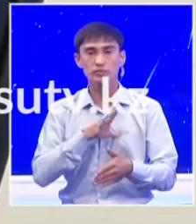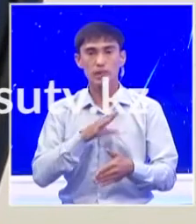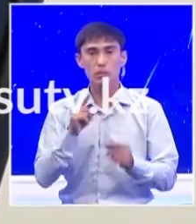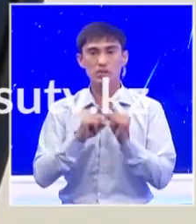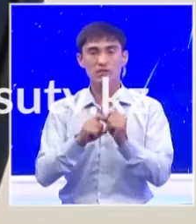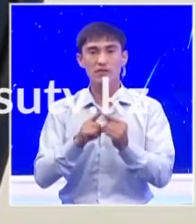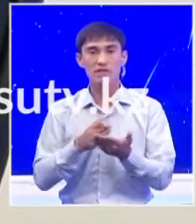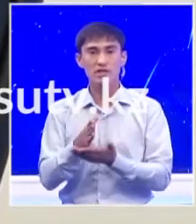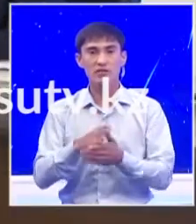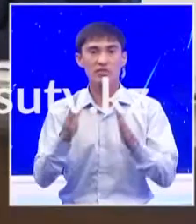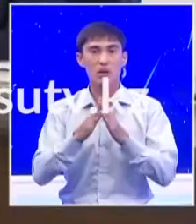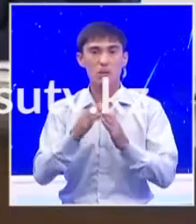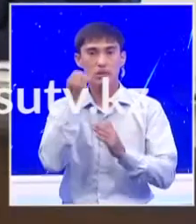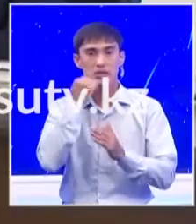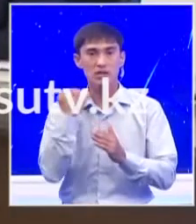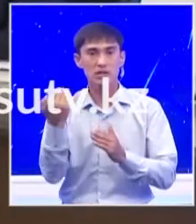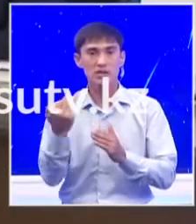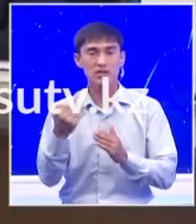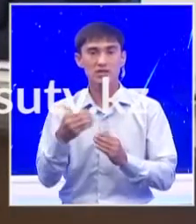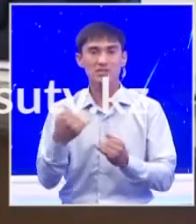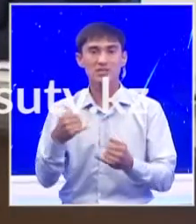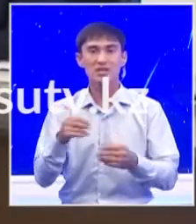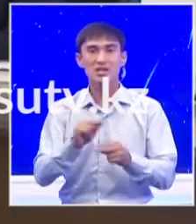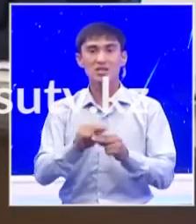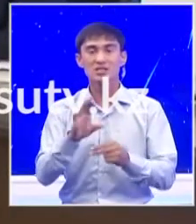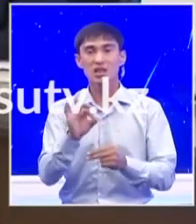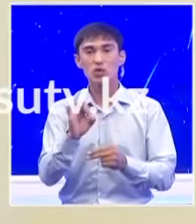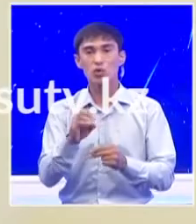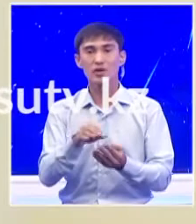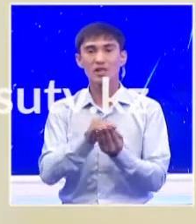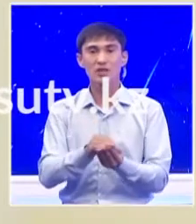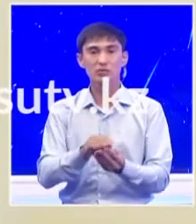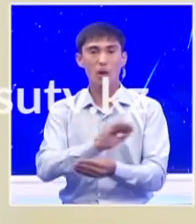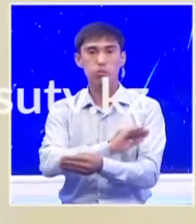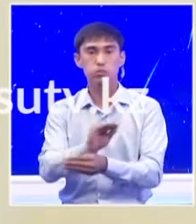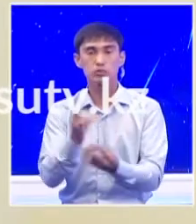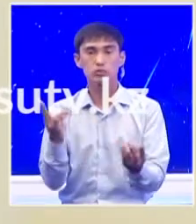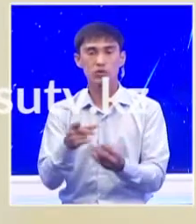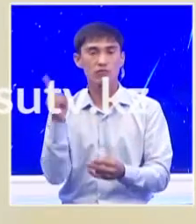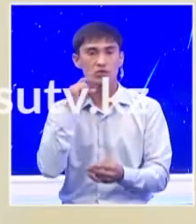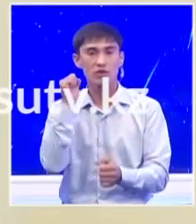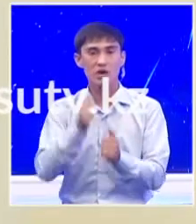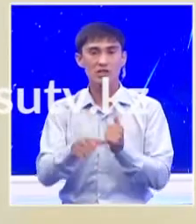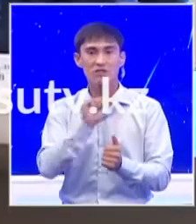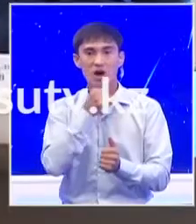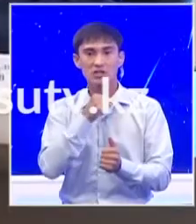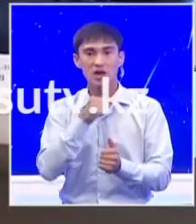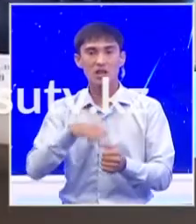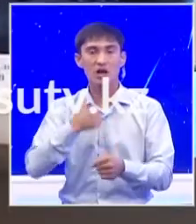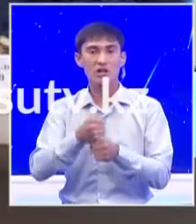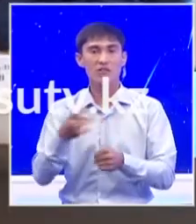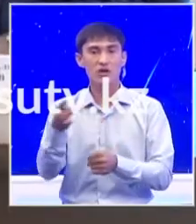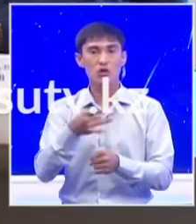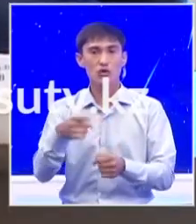ветеранов, дома для престарелых и территории кладбищ нуждаются в обновлении и благоустройстве. Выслушав каждого аксакала, глава региона заверил,